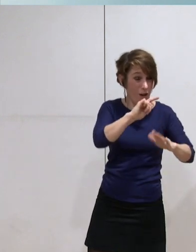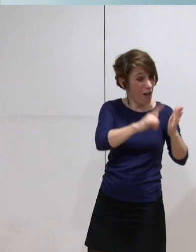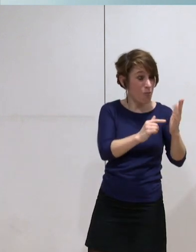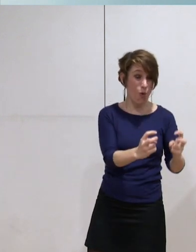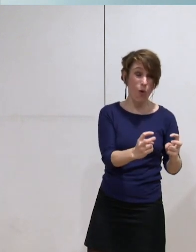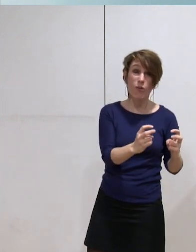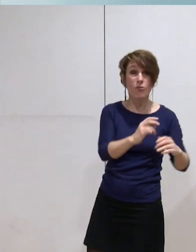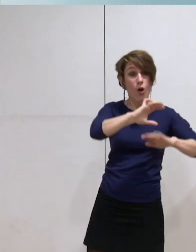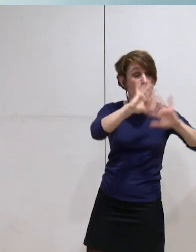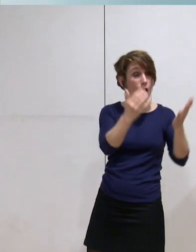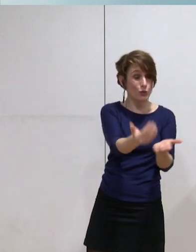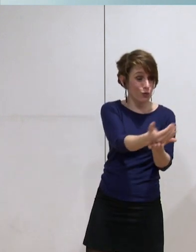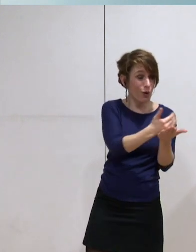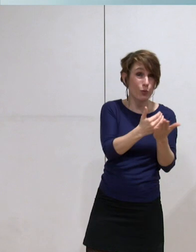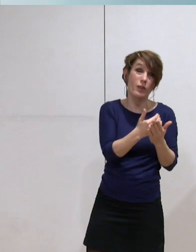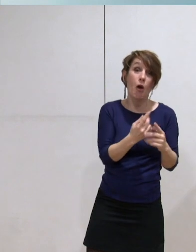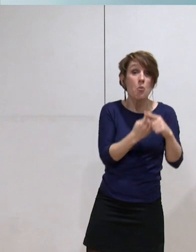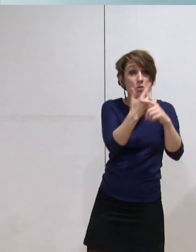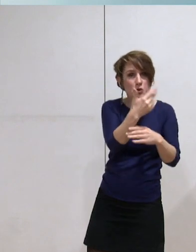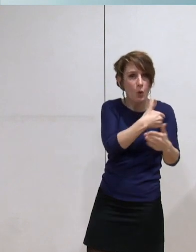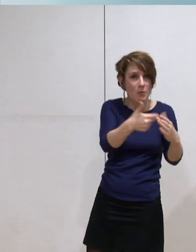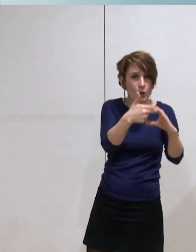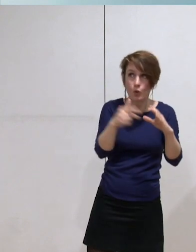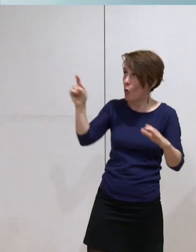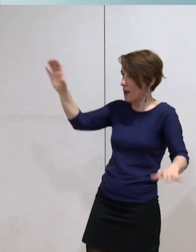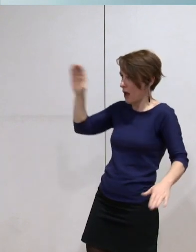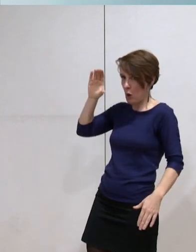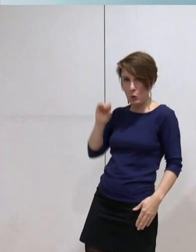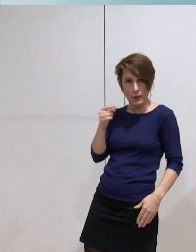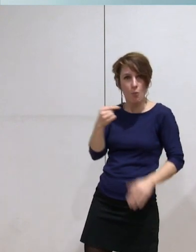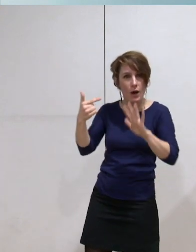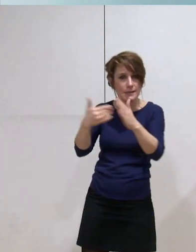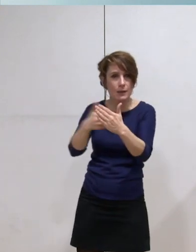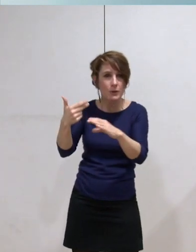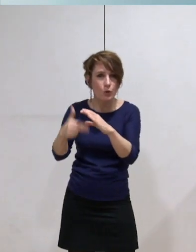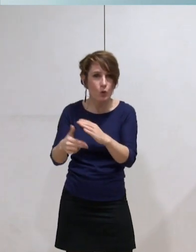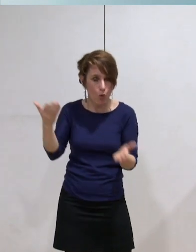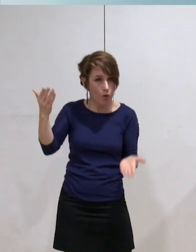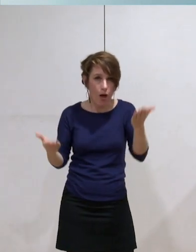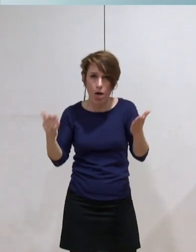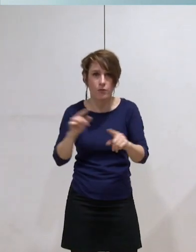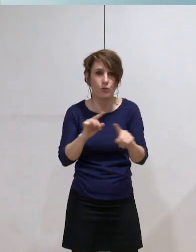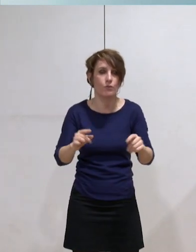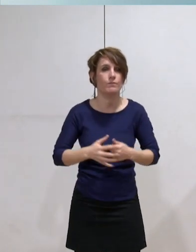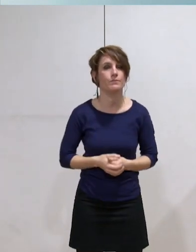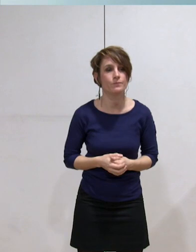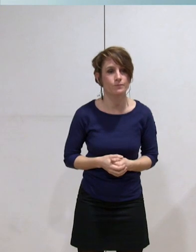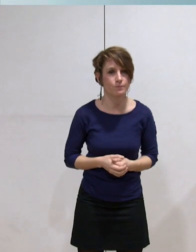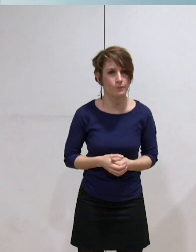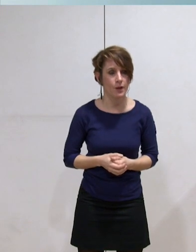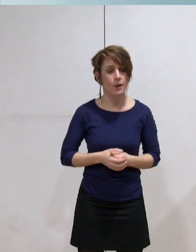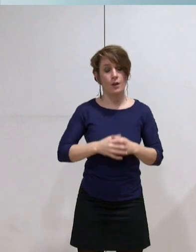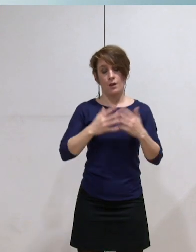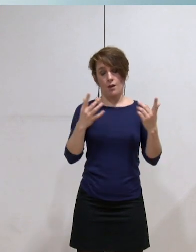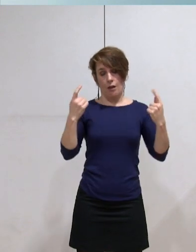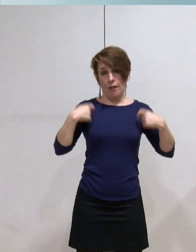d'euros autre recette on passe de 50,2 million d'euros à 49,1 million d'euros sur